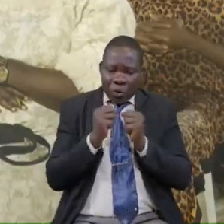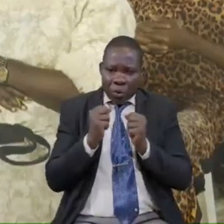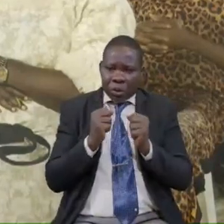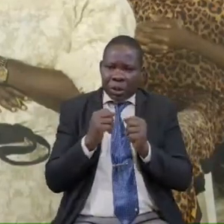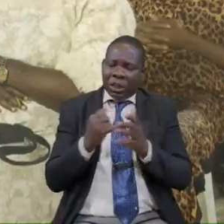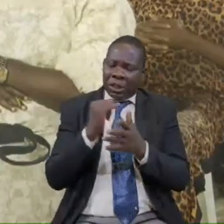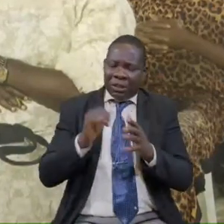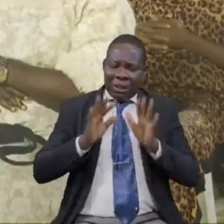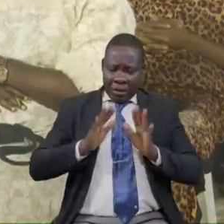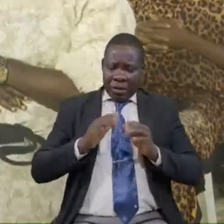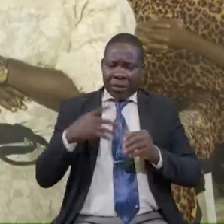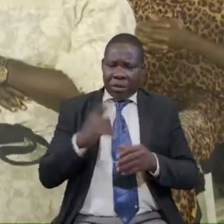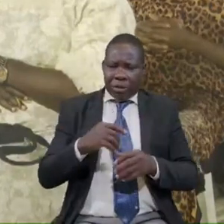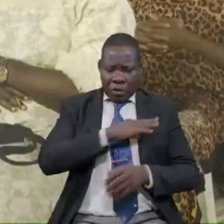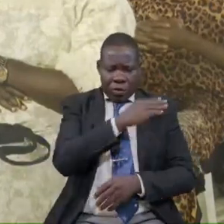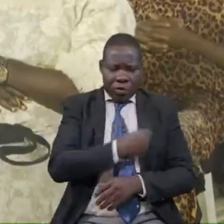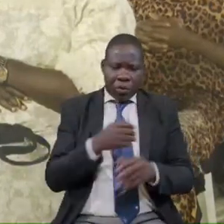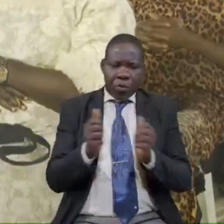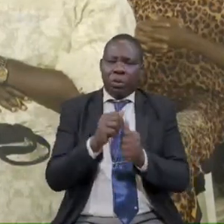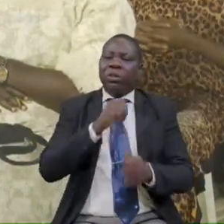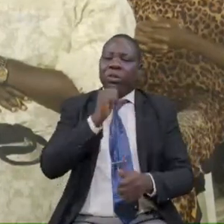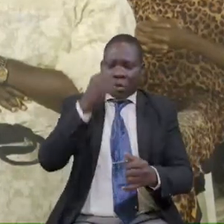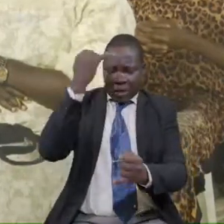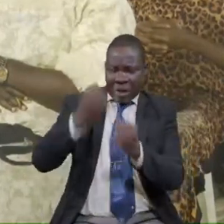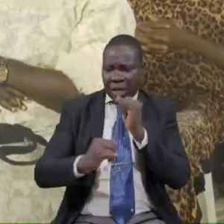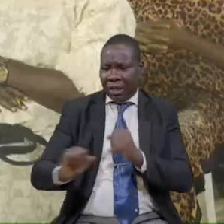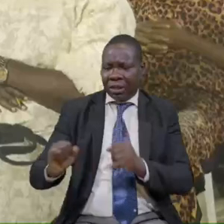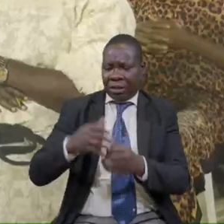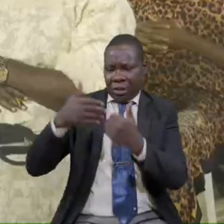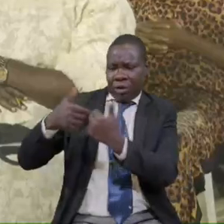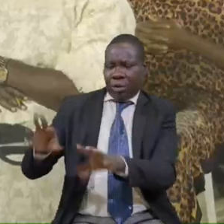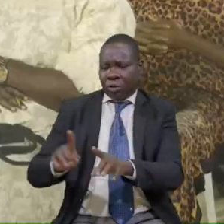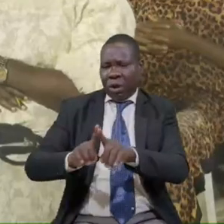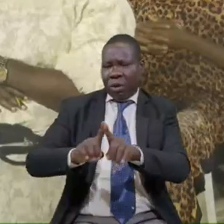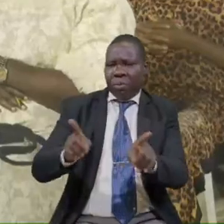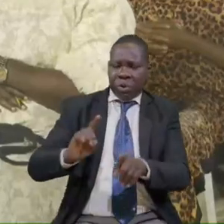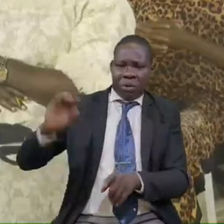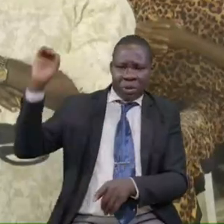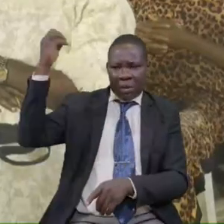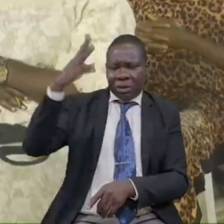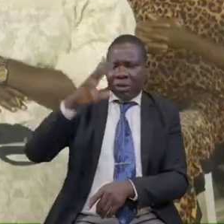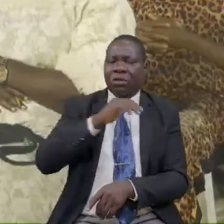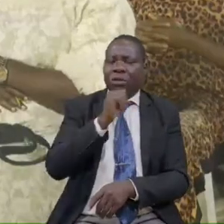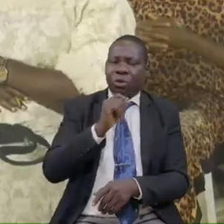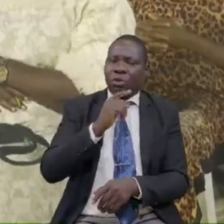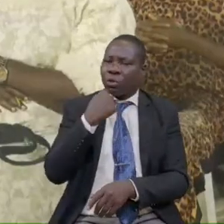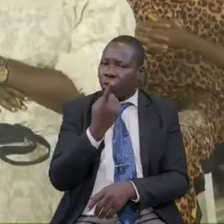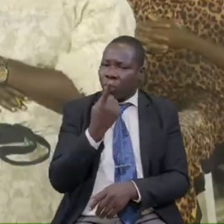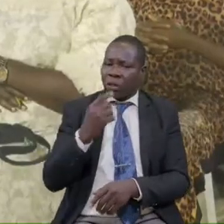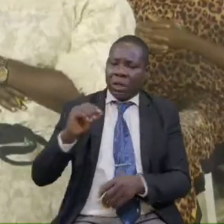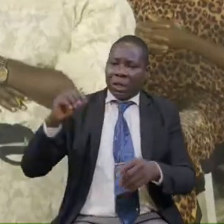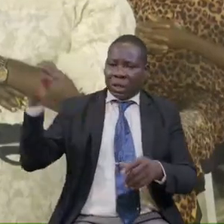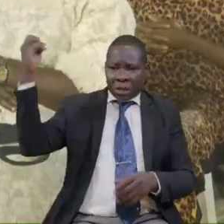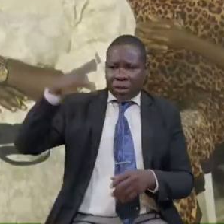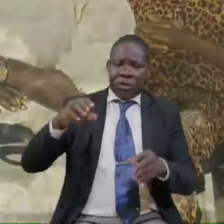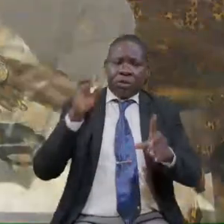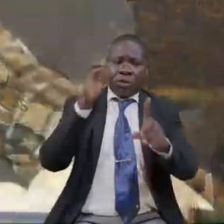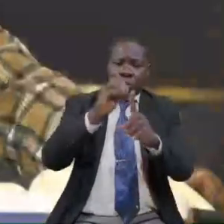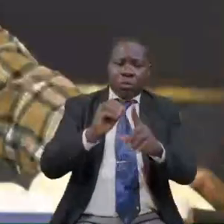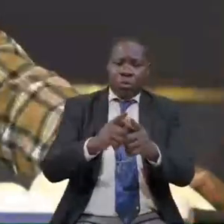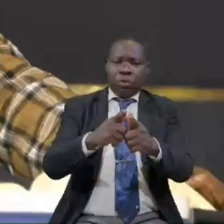comme les vagues de nos péchés. Cela menace nos âmes d'une ruine éternelle. La grâce qui est la